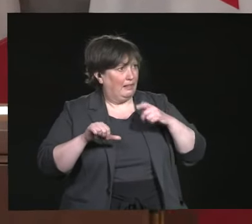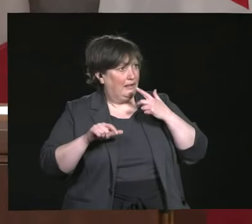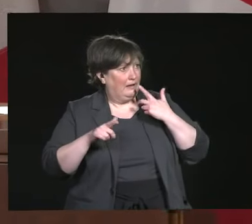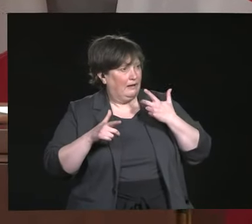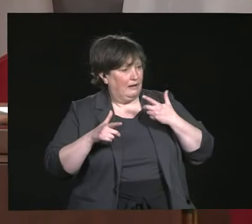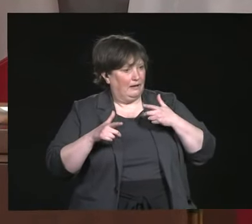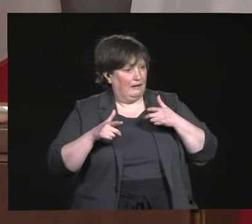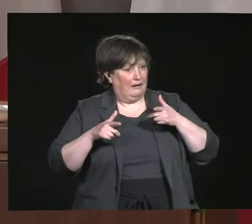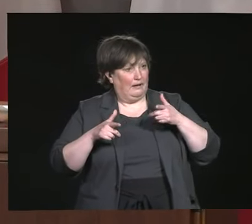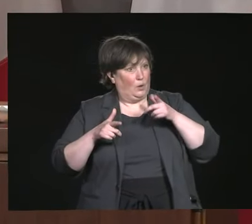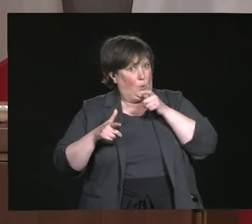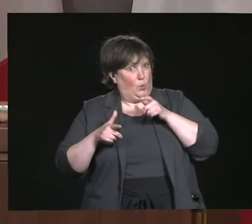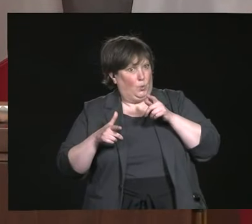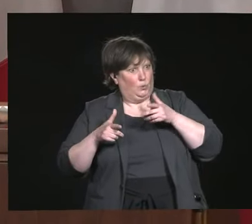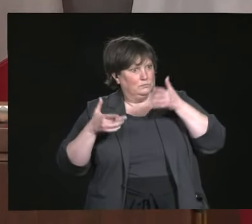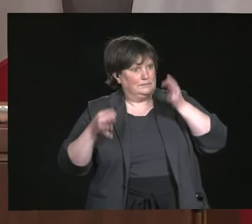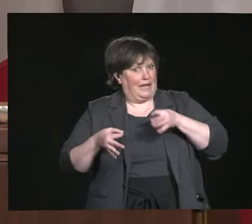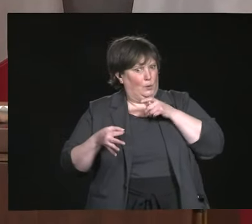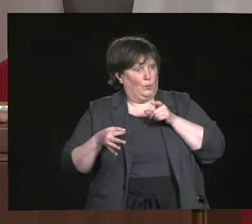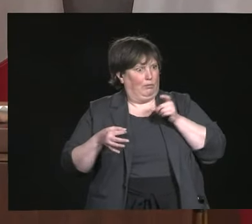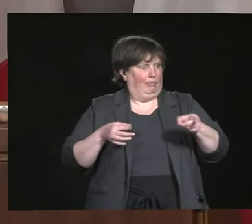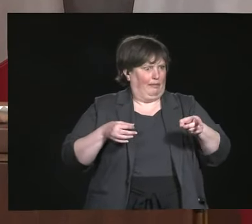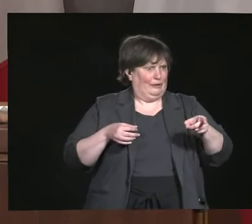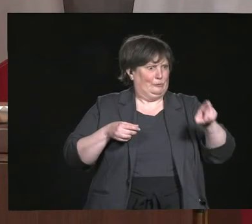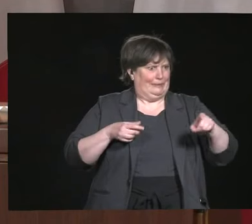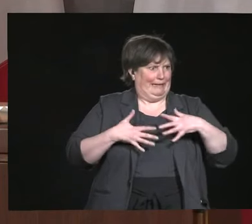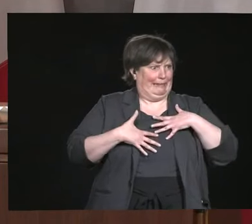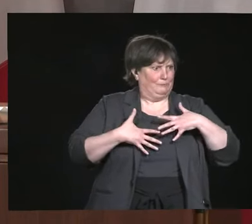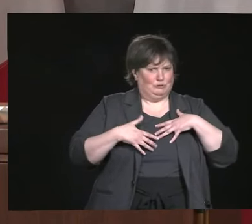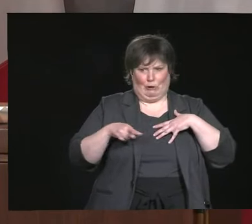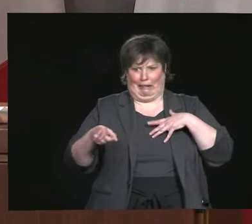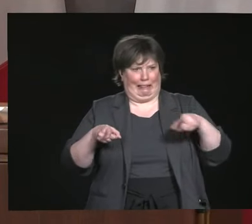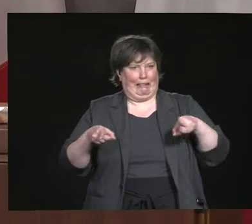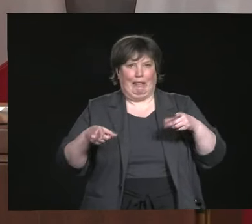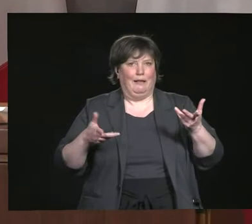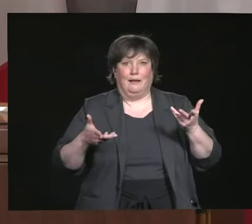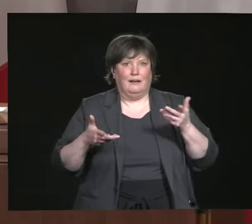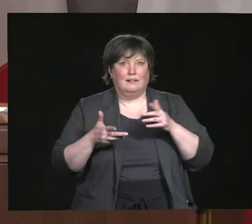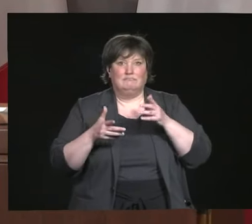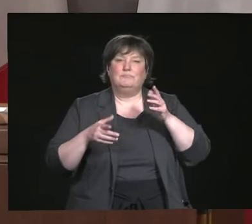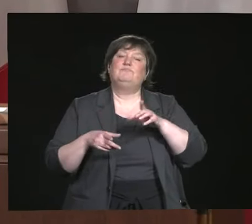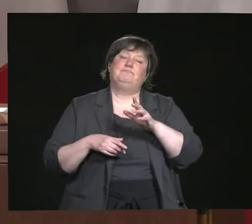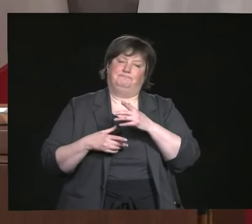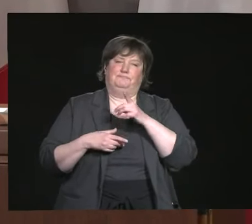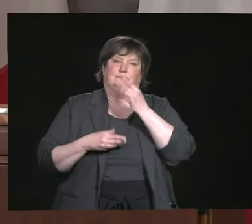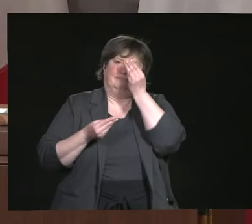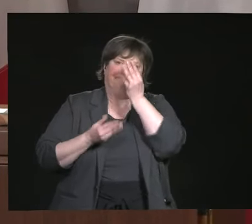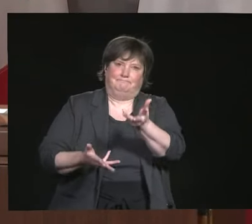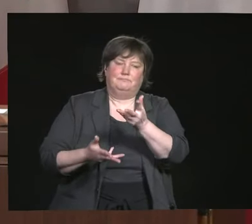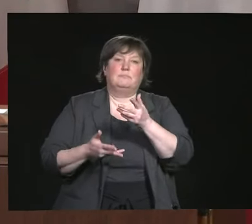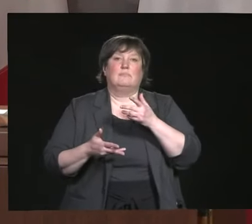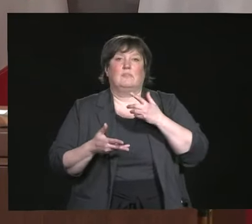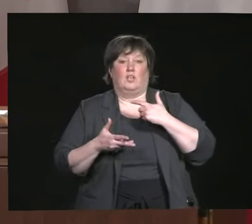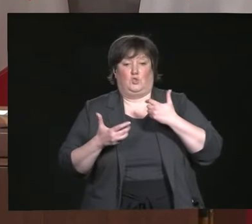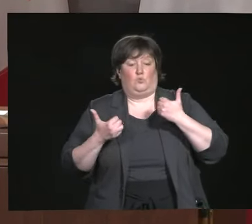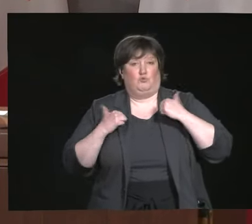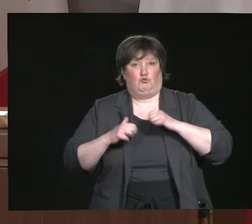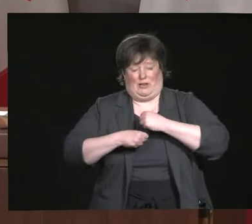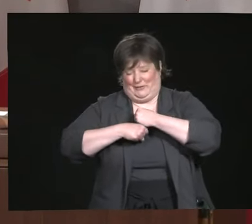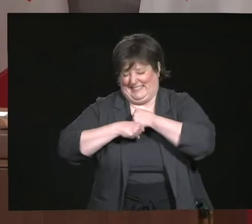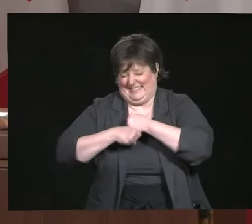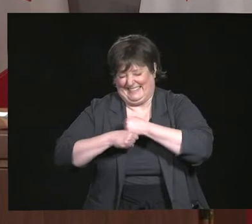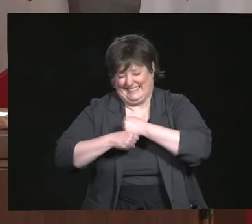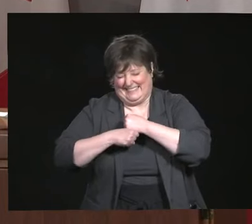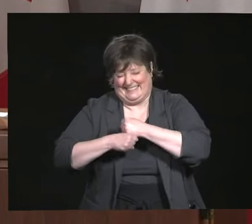produire au maximum la capacité industrielle du Canada. Nous faisons face à beaucoup d'incertitudes par rapport à ce qui va se passer dans les prochaines semaines. Un message